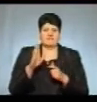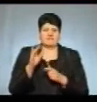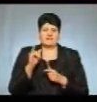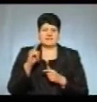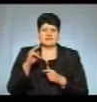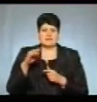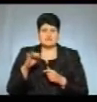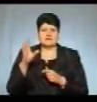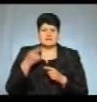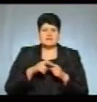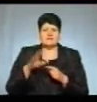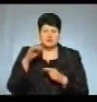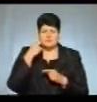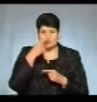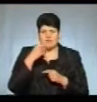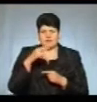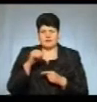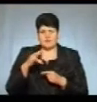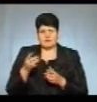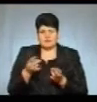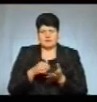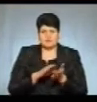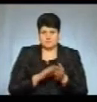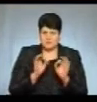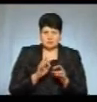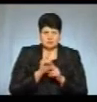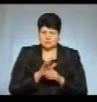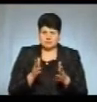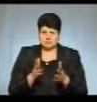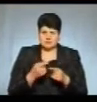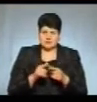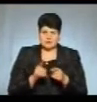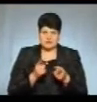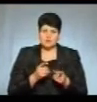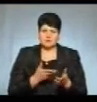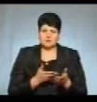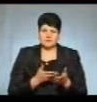категорію бази персональних даних і потребують реєстрації. Чи правда це? Чи дійсно таке?